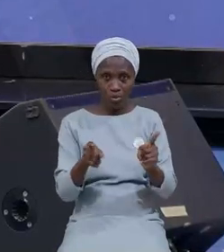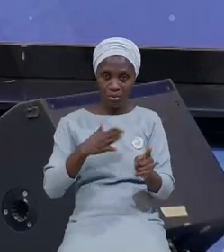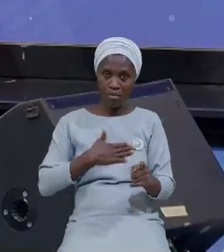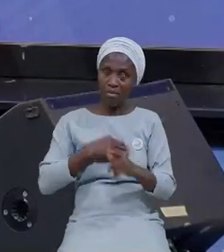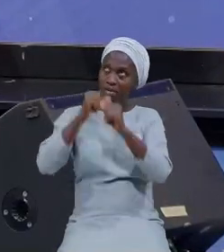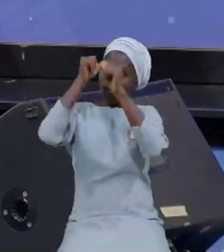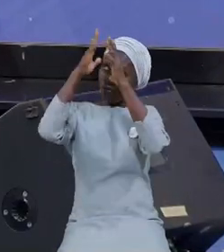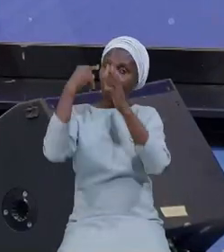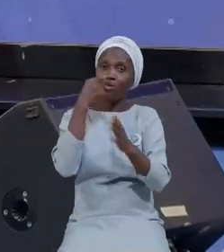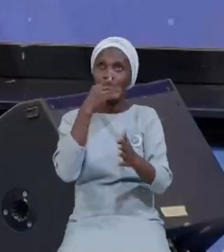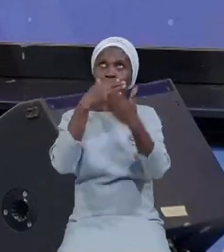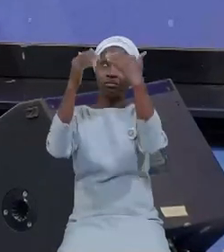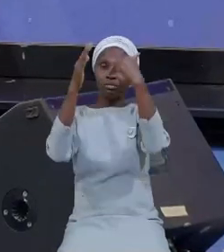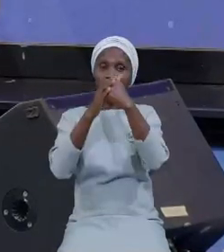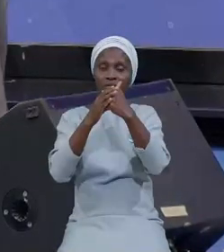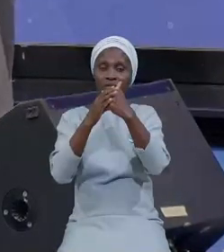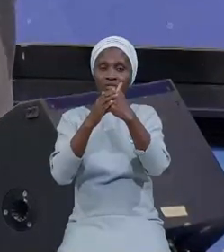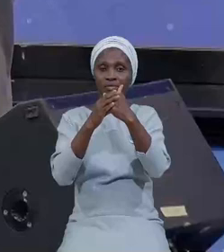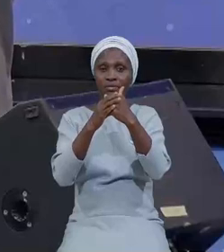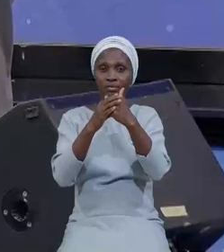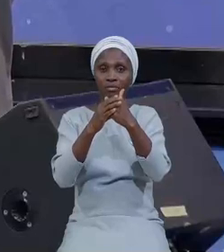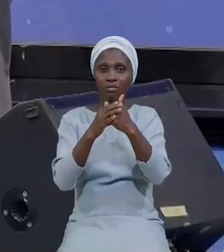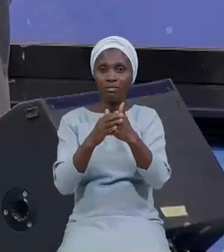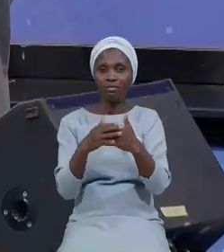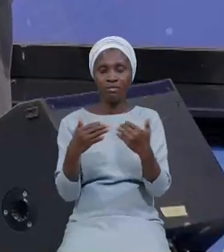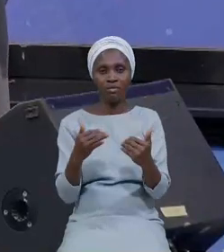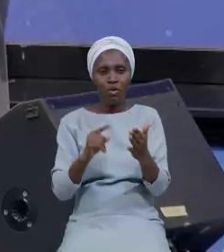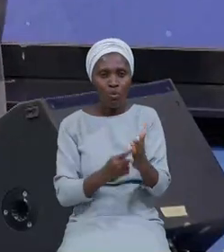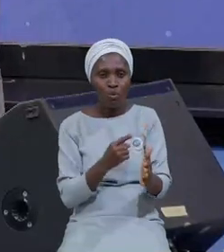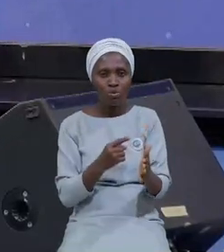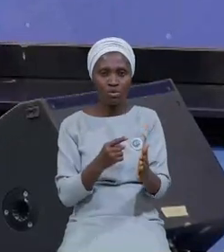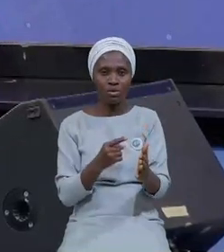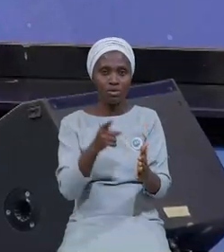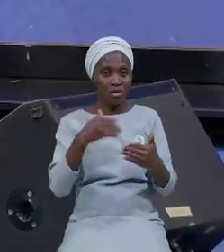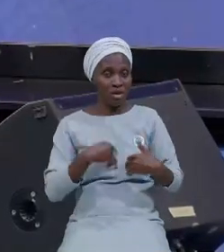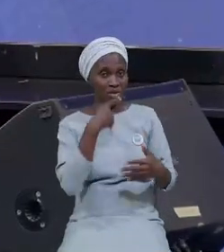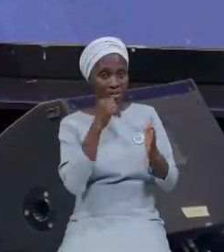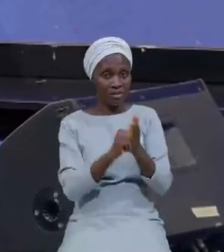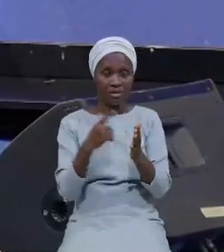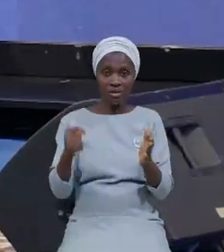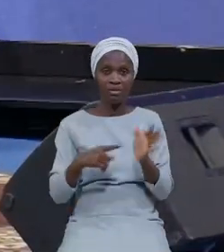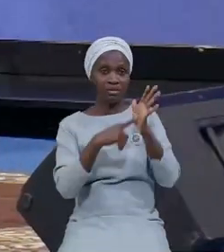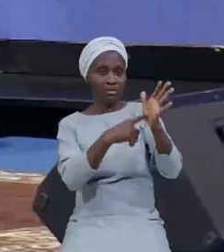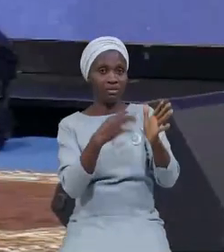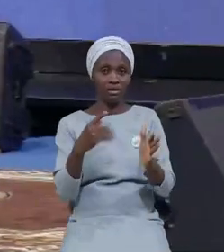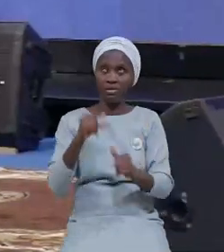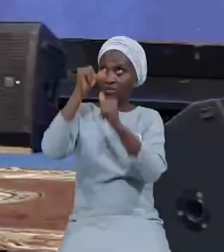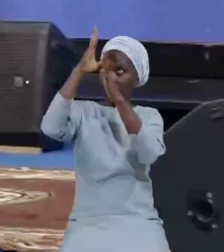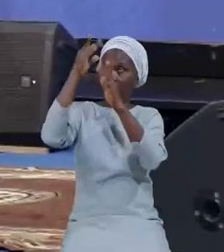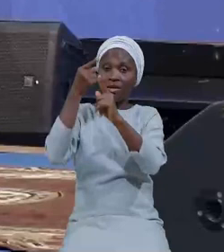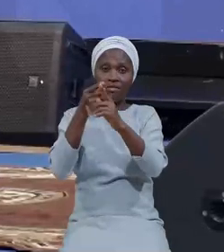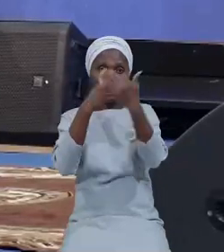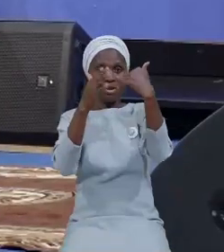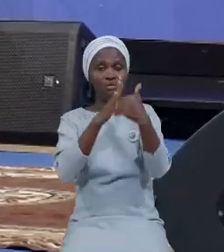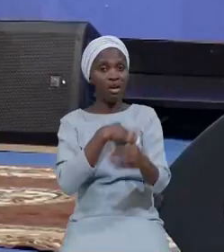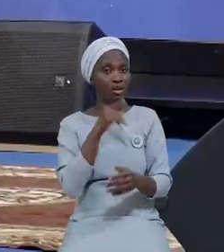mais c'est mon Père qui est dans les cieux une fois que tu acceptes la Révélation du Père du